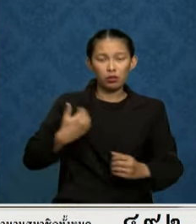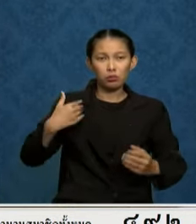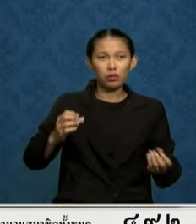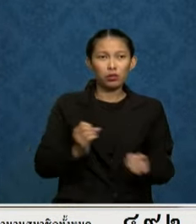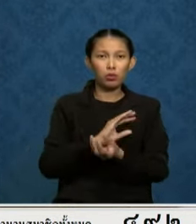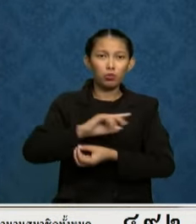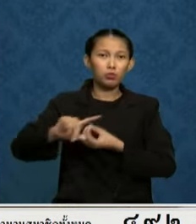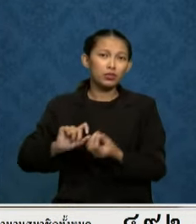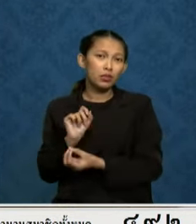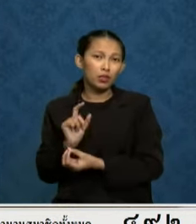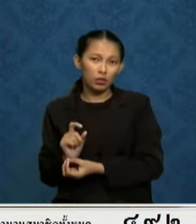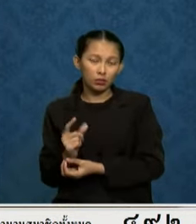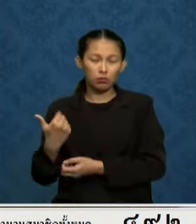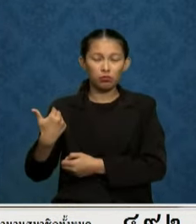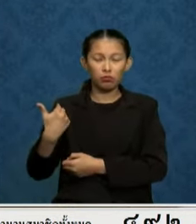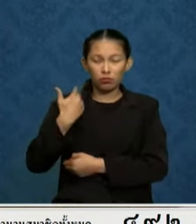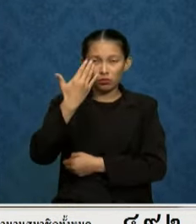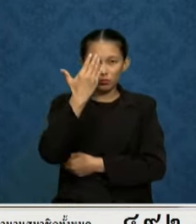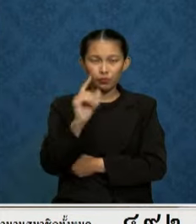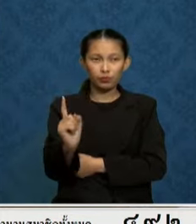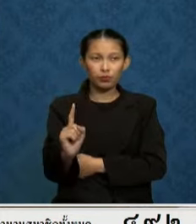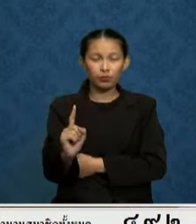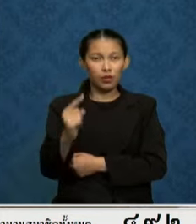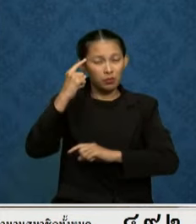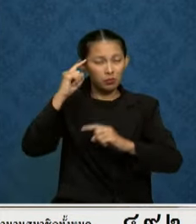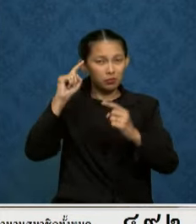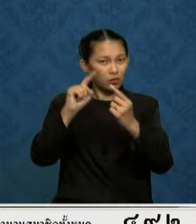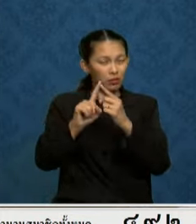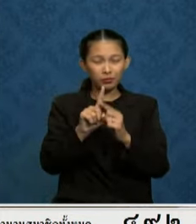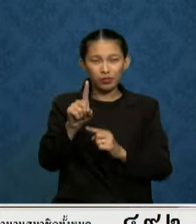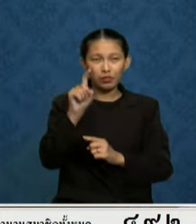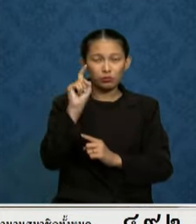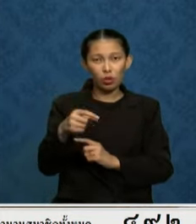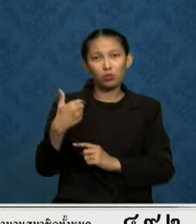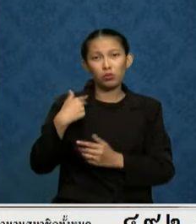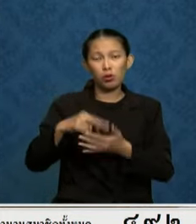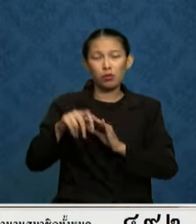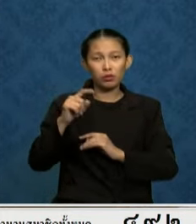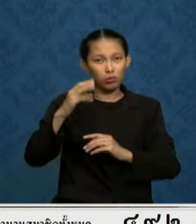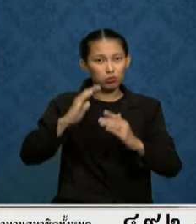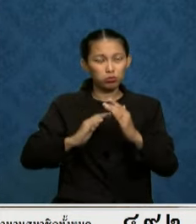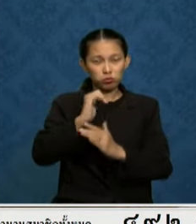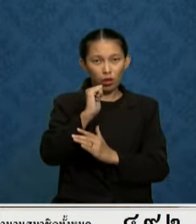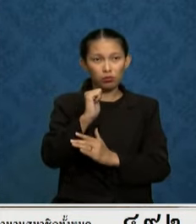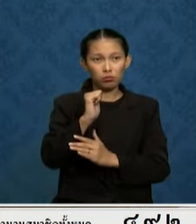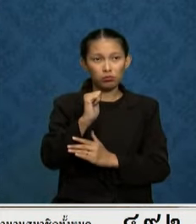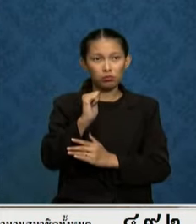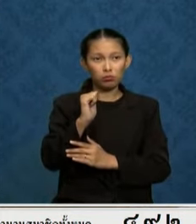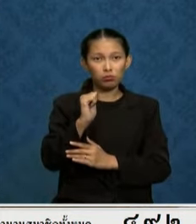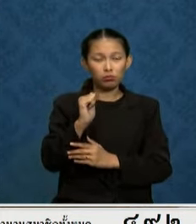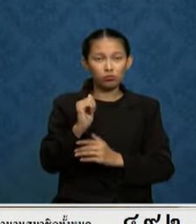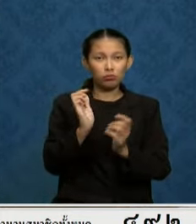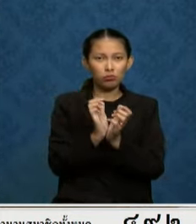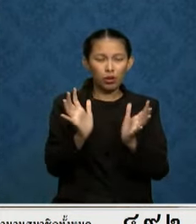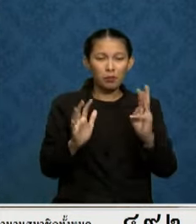ต่สถระภพทางเศรษฐิจเพระฉะนั้นวัถุประสงค์อัแรกจะตองบันรุก่อนครัจะนิทร